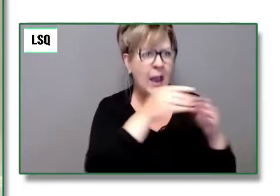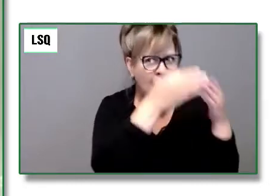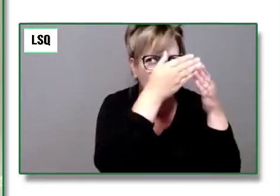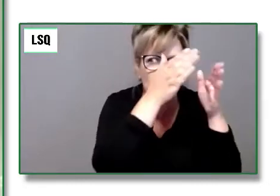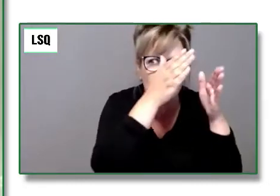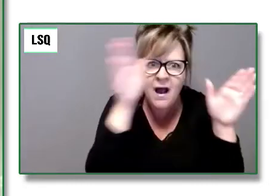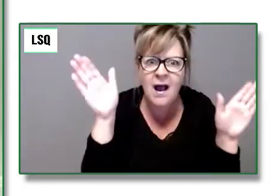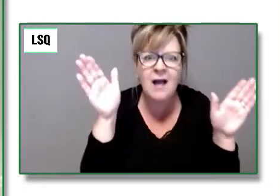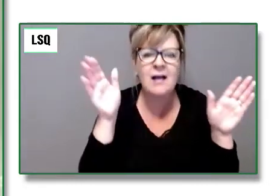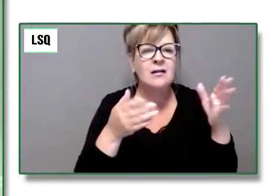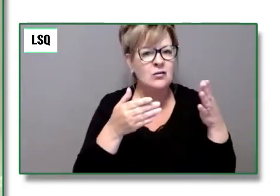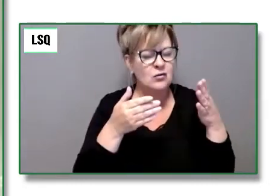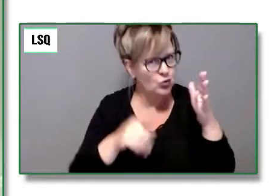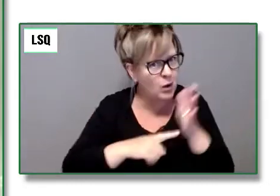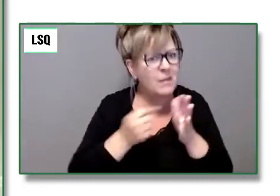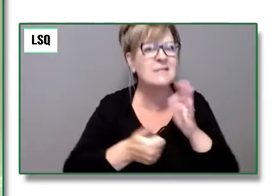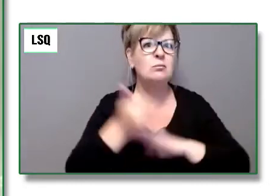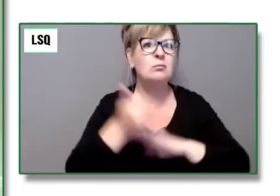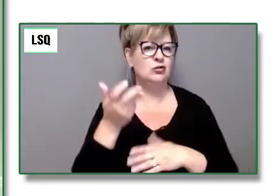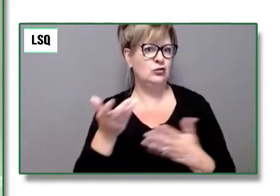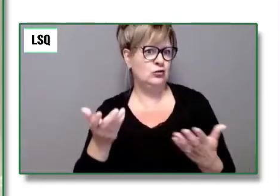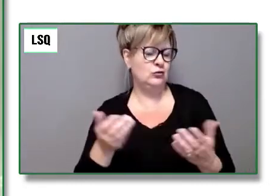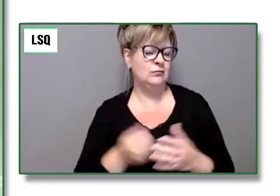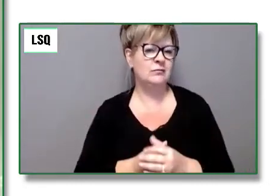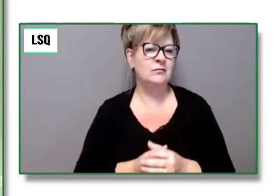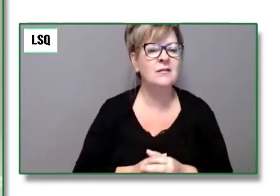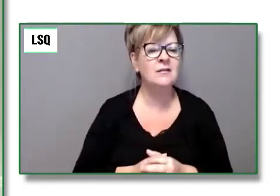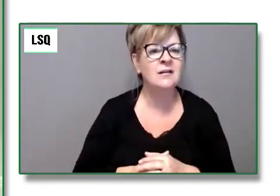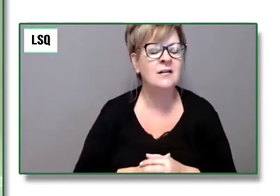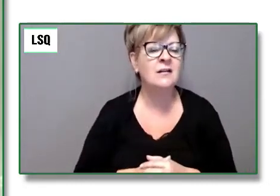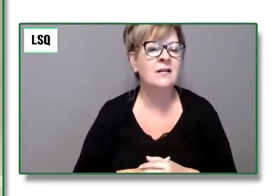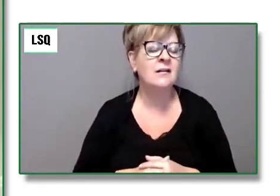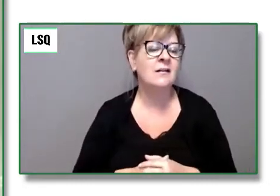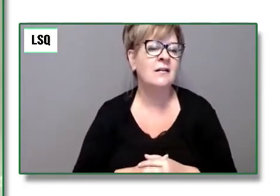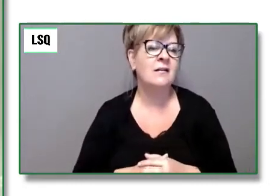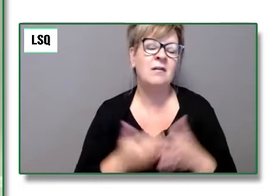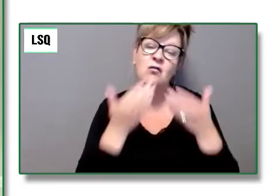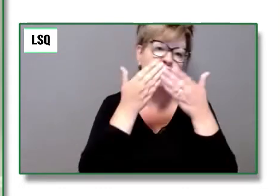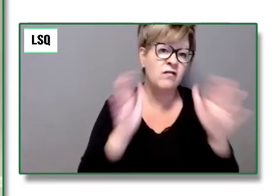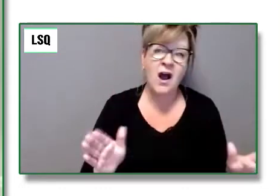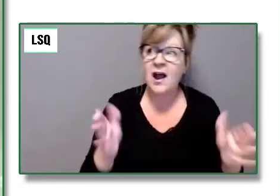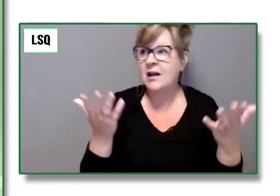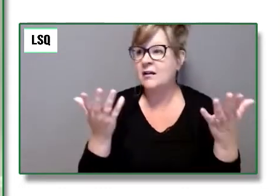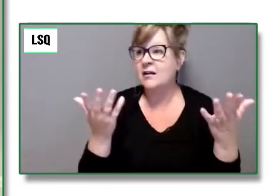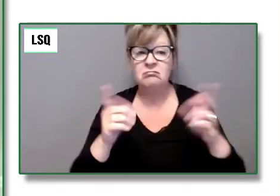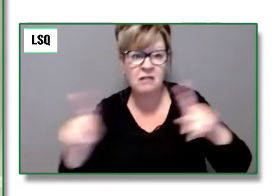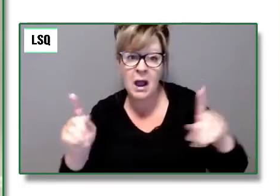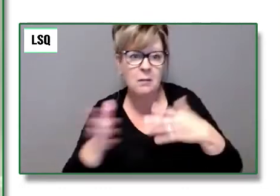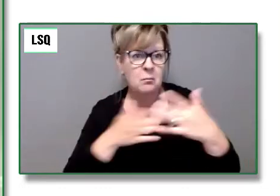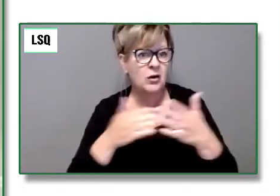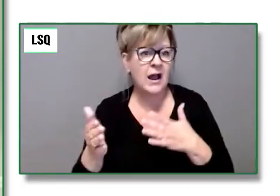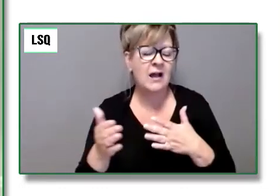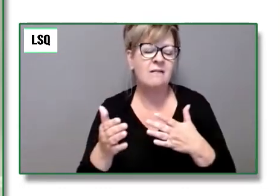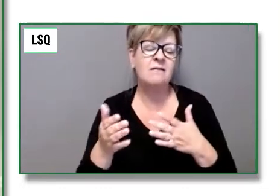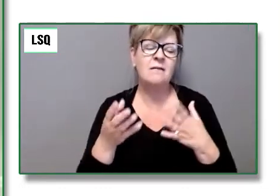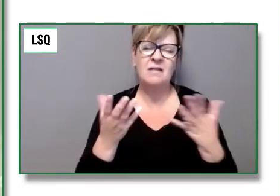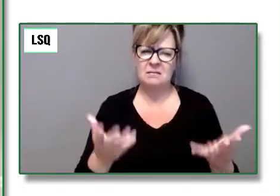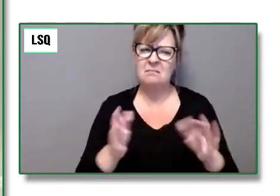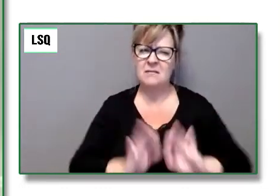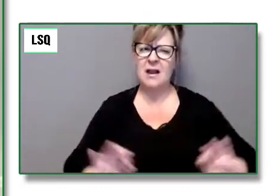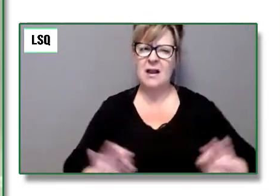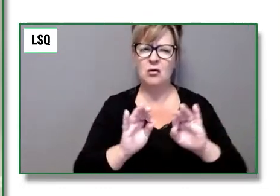il faut vraiment s'attarder sur la définition de ce que ça veut dire l'accessibilité. Souvent, les gens